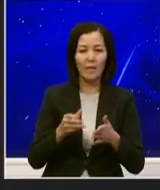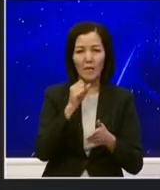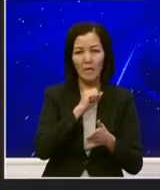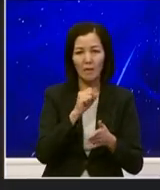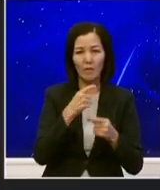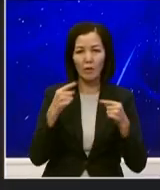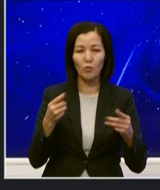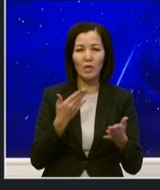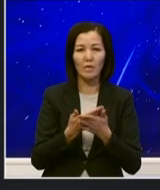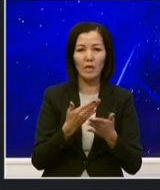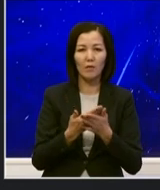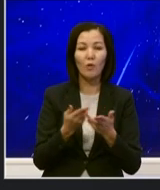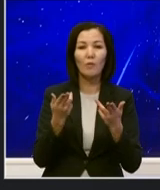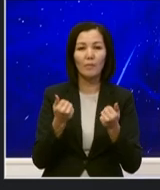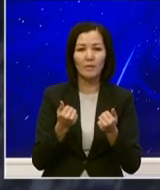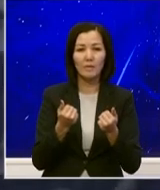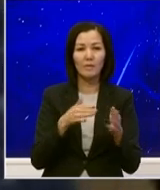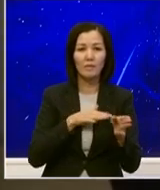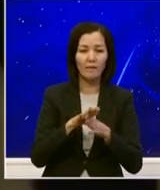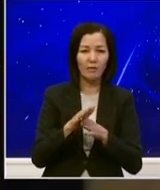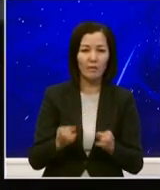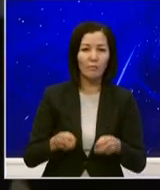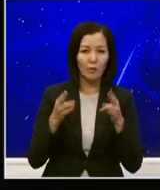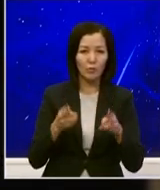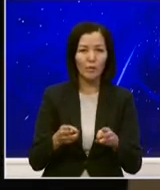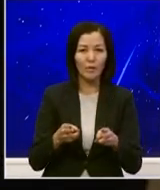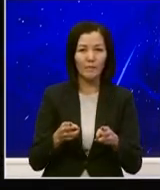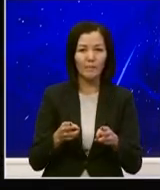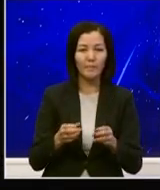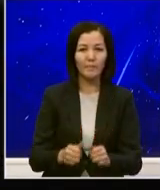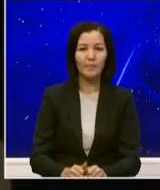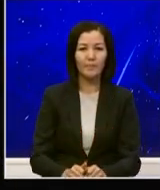и других доказательств, он признался в совершении преступления.